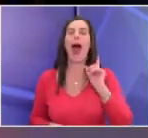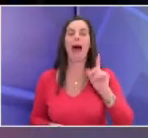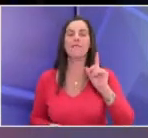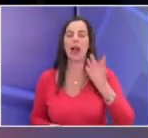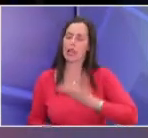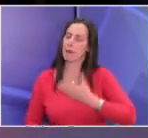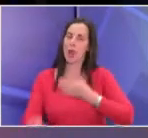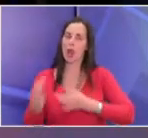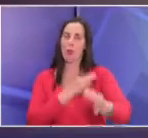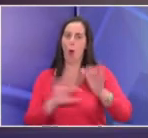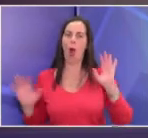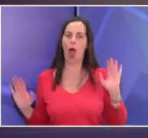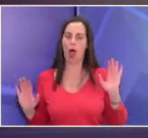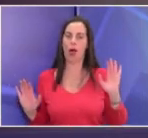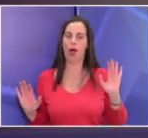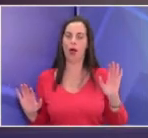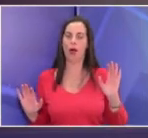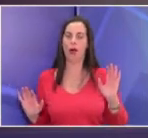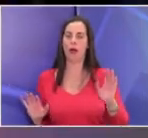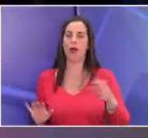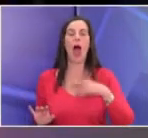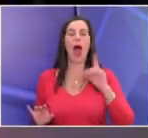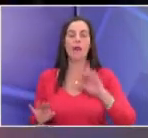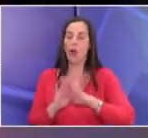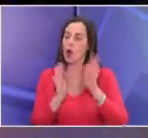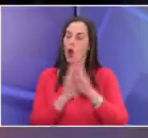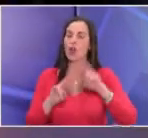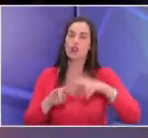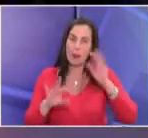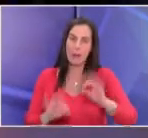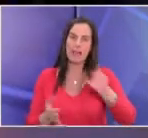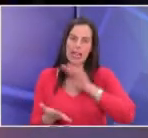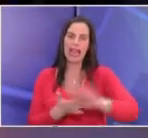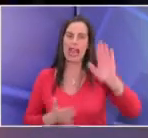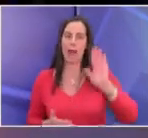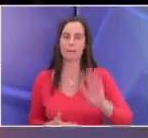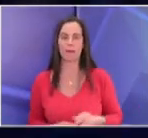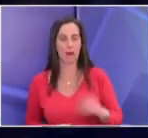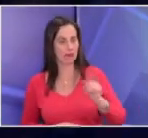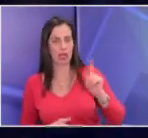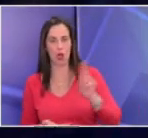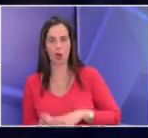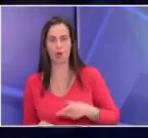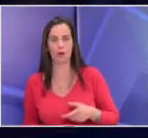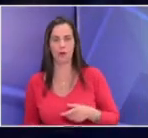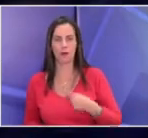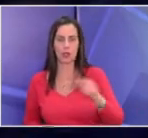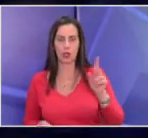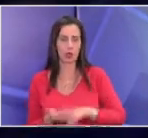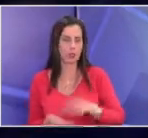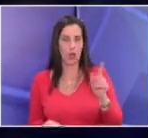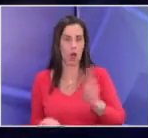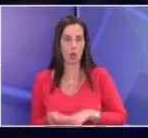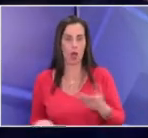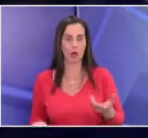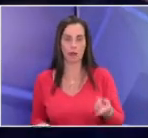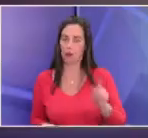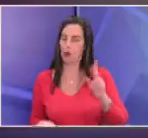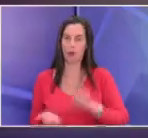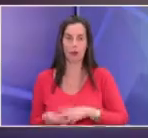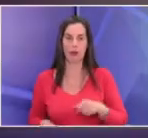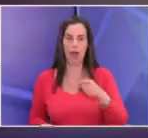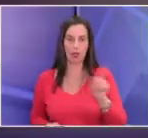החינוך. זה לא הגיוני שילדים עושים, כאילו, באמת, אבל שנייה, אני לא אומרת להוציא ילדים מהמערכת, חס וחלילה. לא, להוציא ילדים מהמערכת. אף פעם לא, אני לא